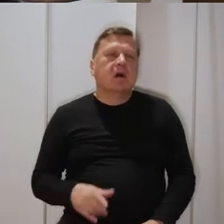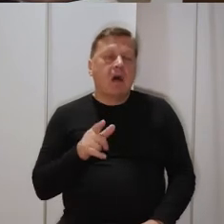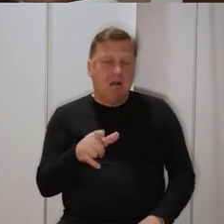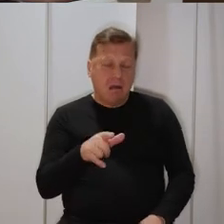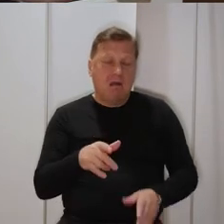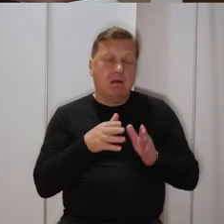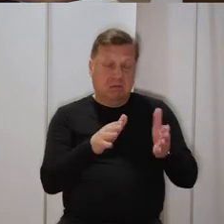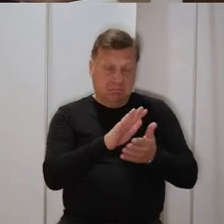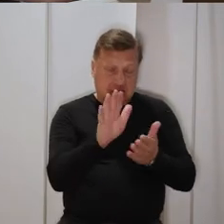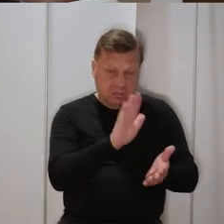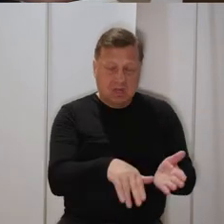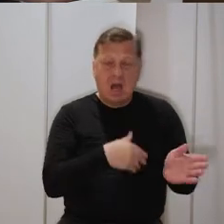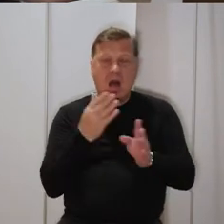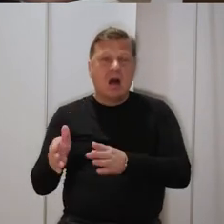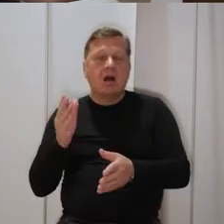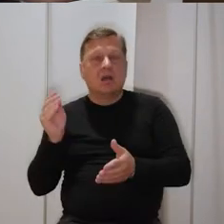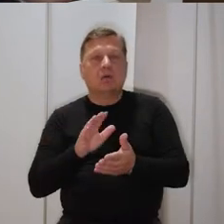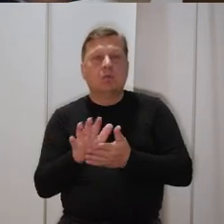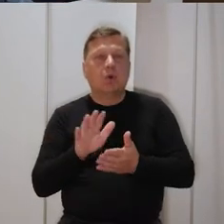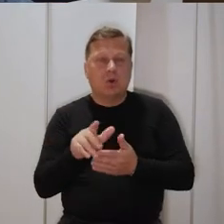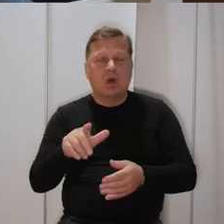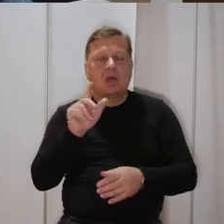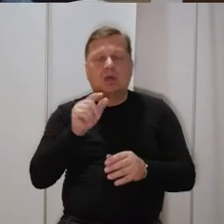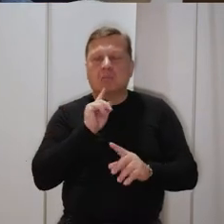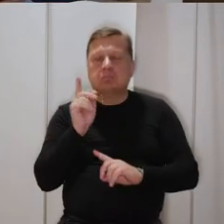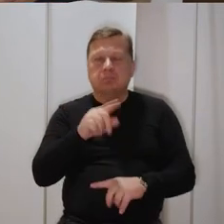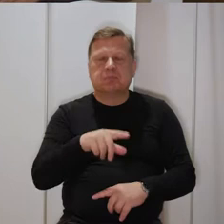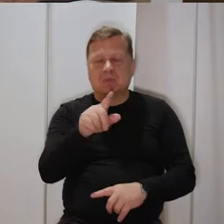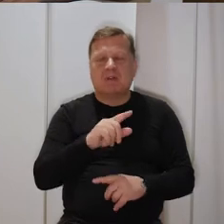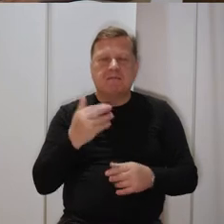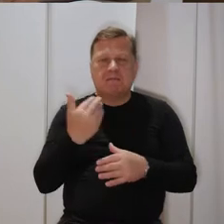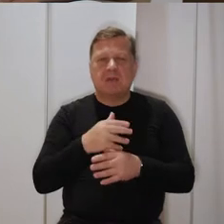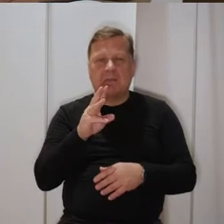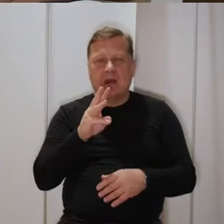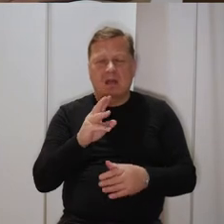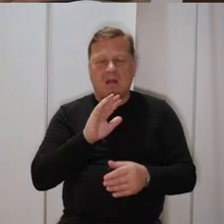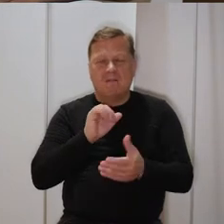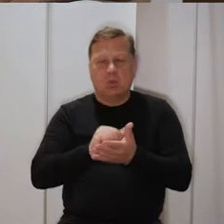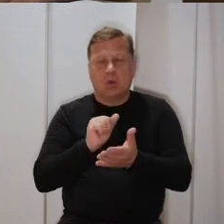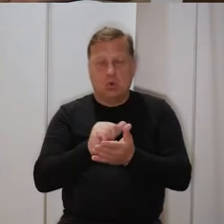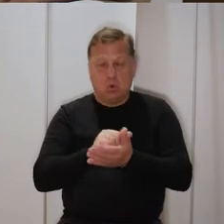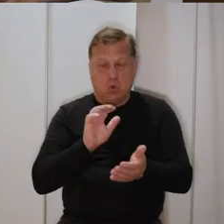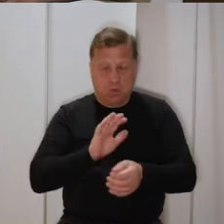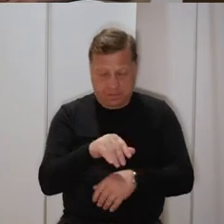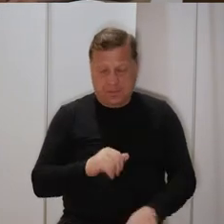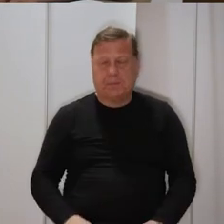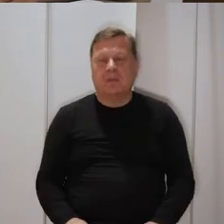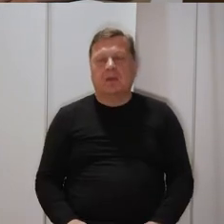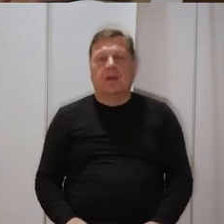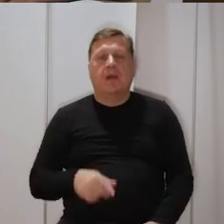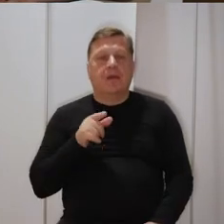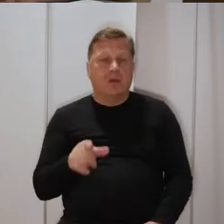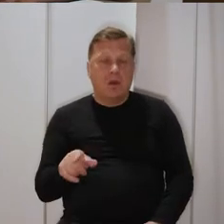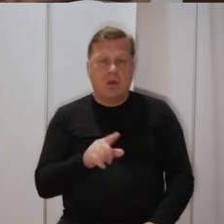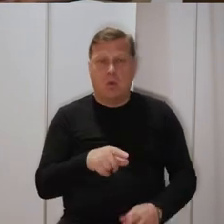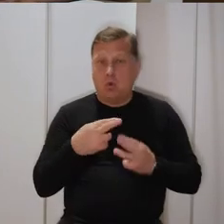równolegle publikując przez wydawnictwa. I te prace, one się